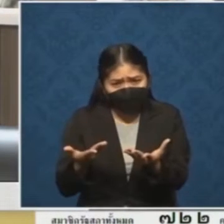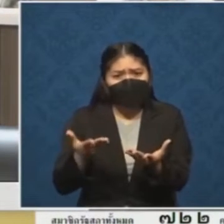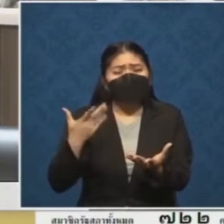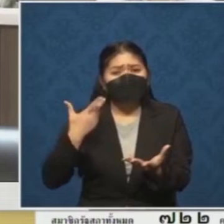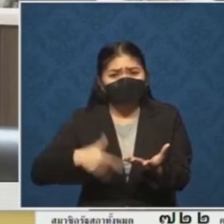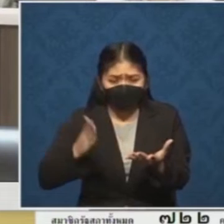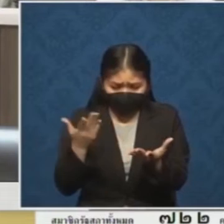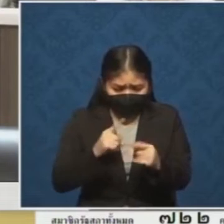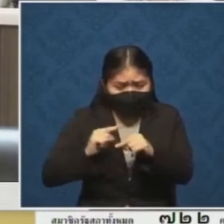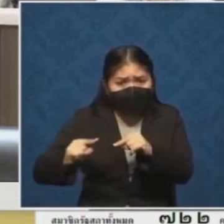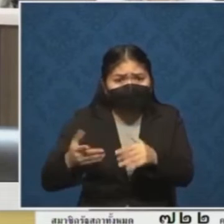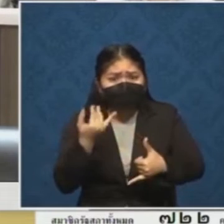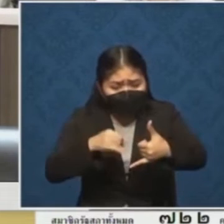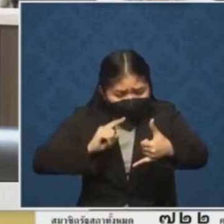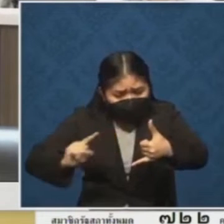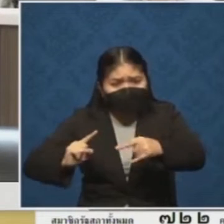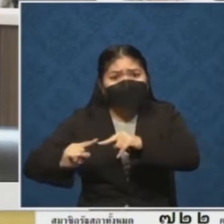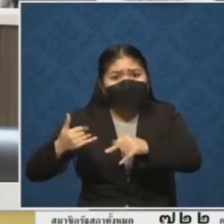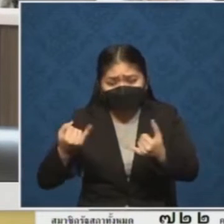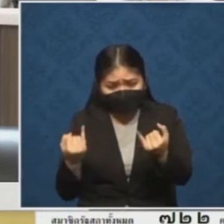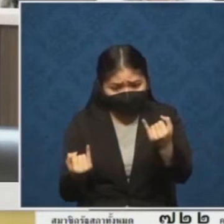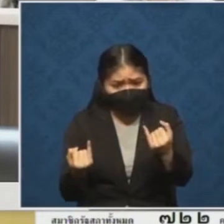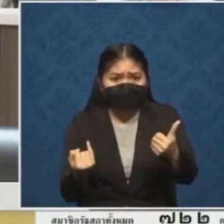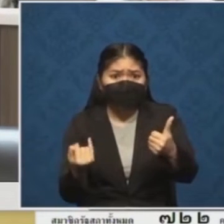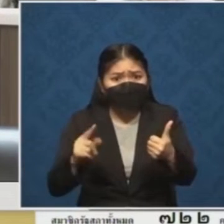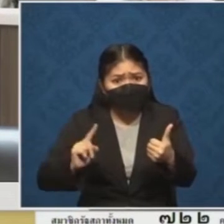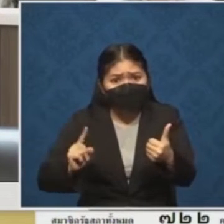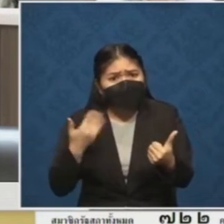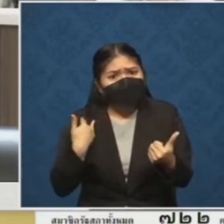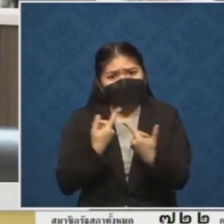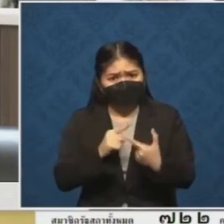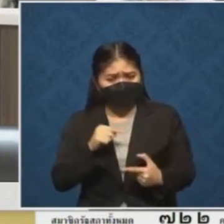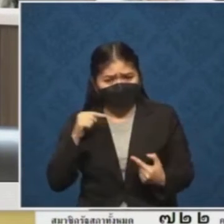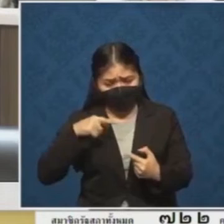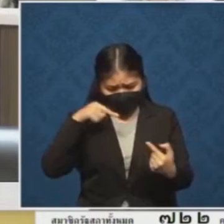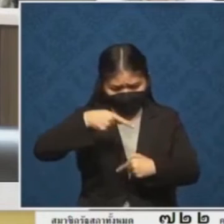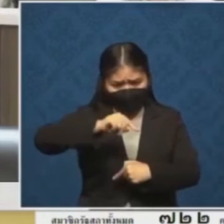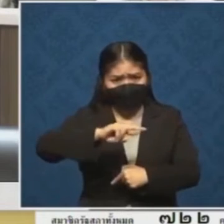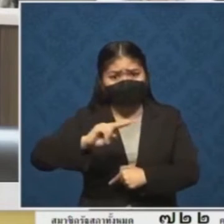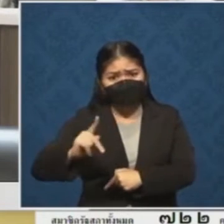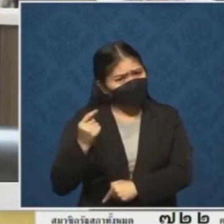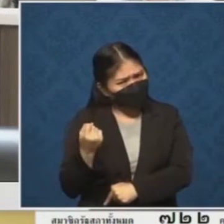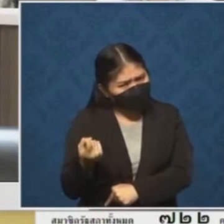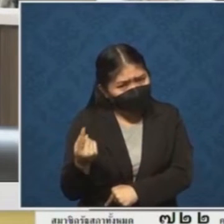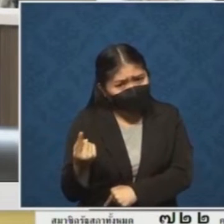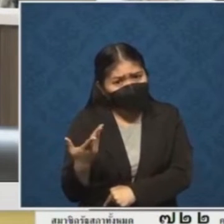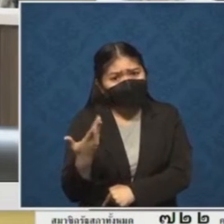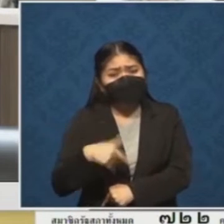ผู้เสียหายแต่คนที่ถูกควบคุมตัวตามกฎอัยการศึกและพ.ร.ก.ฉุกเฉินกฎหมายเขา